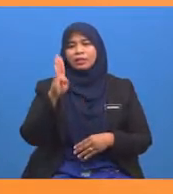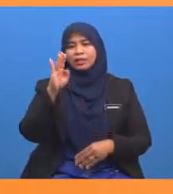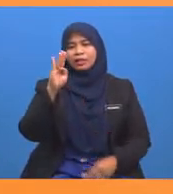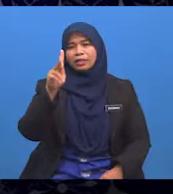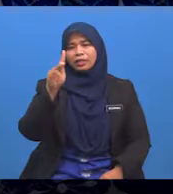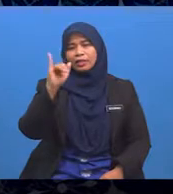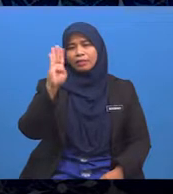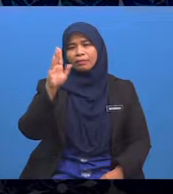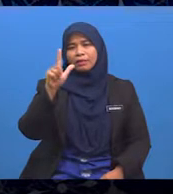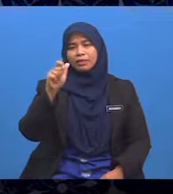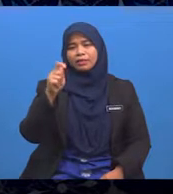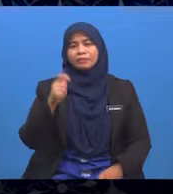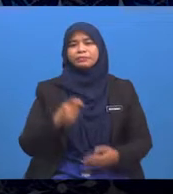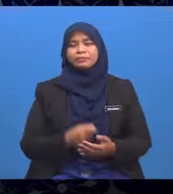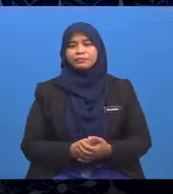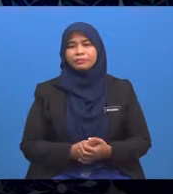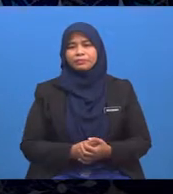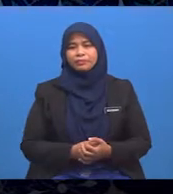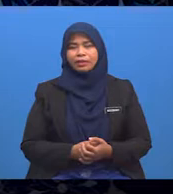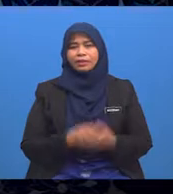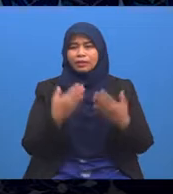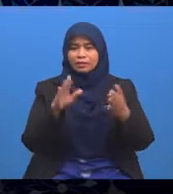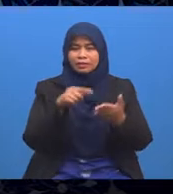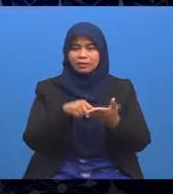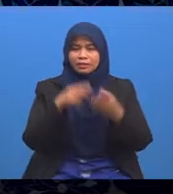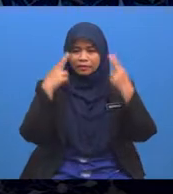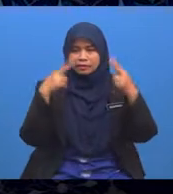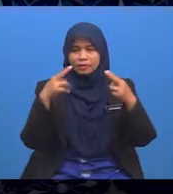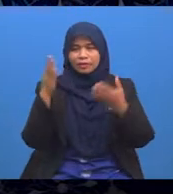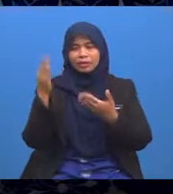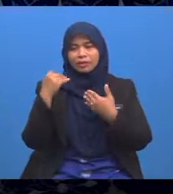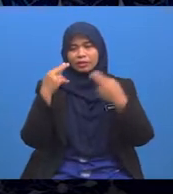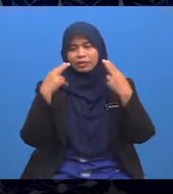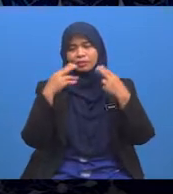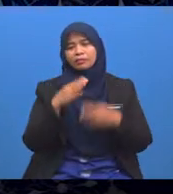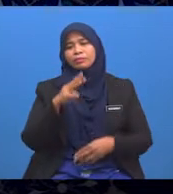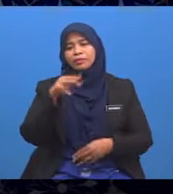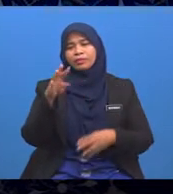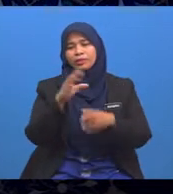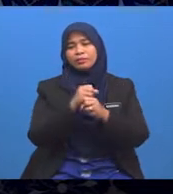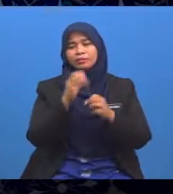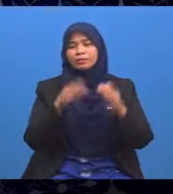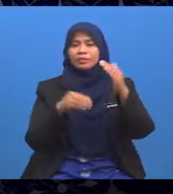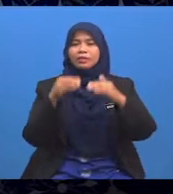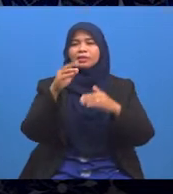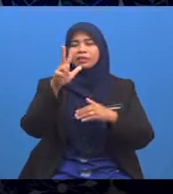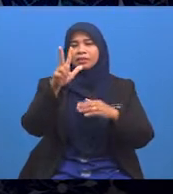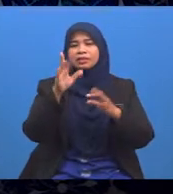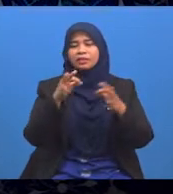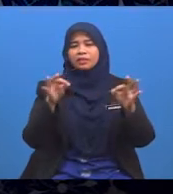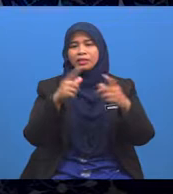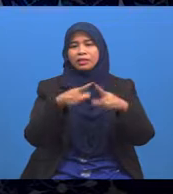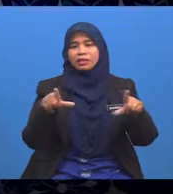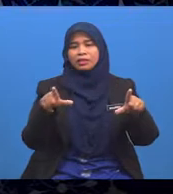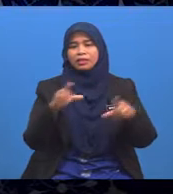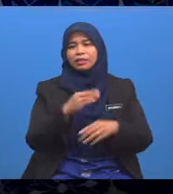Palestin. Selepas ini, Ustazah harap murid-murid dapat membina tiga ayat yang lain dan semak